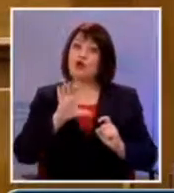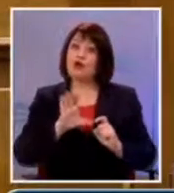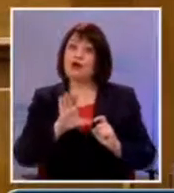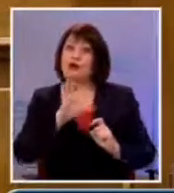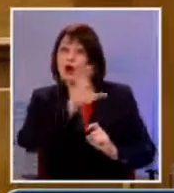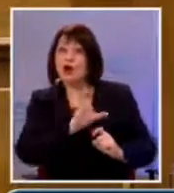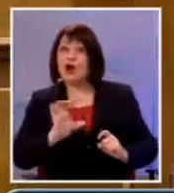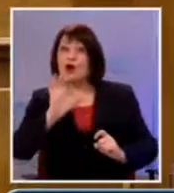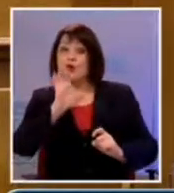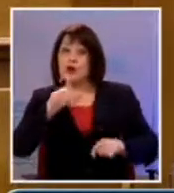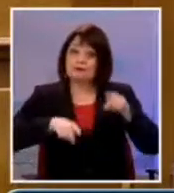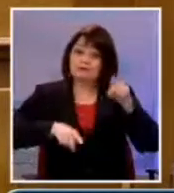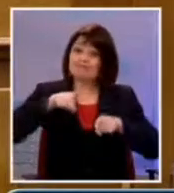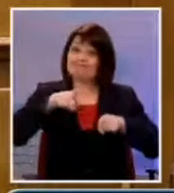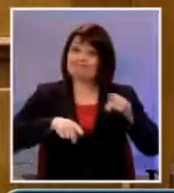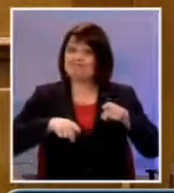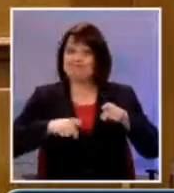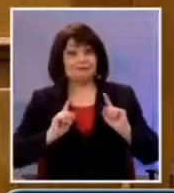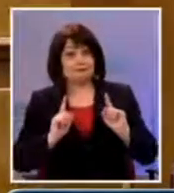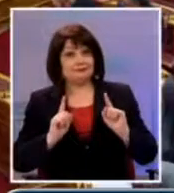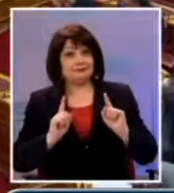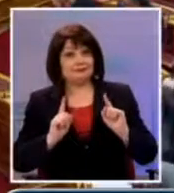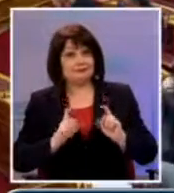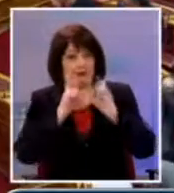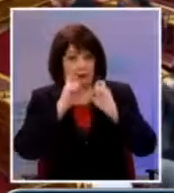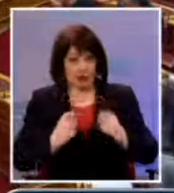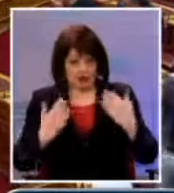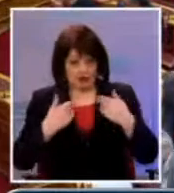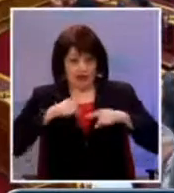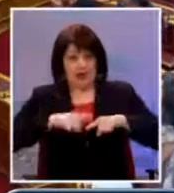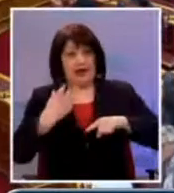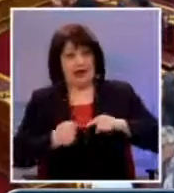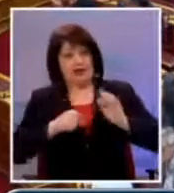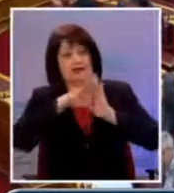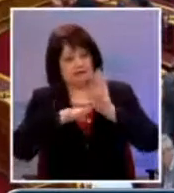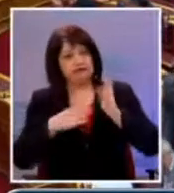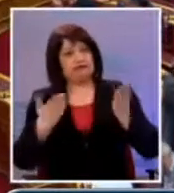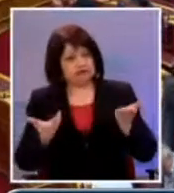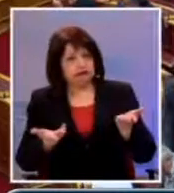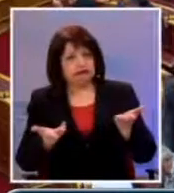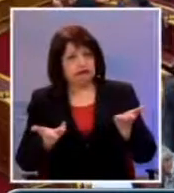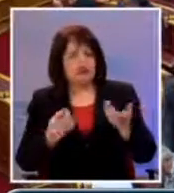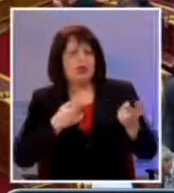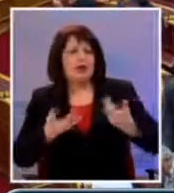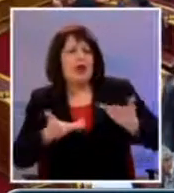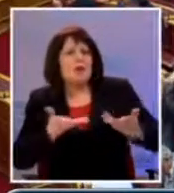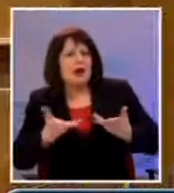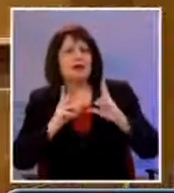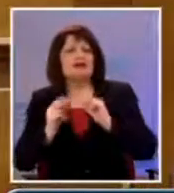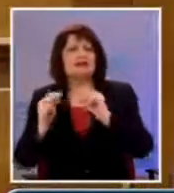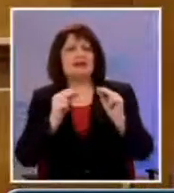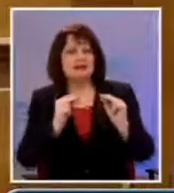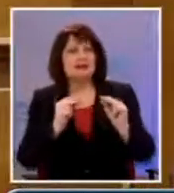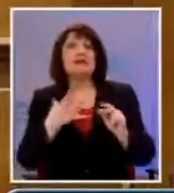άλλη. Και αν υπάρχουν υποχρεώσεις της χώρας μας και αντιμετωπίζονται με διαπραγμάτευση, με συζήτηση,